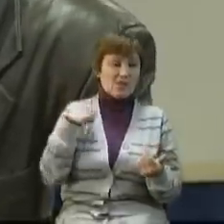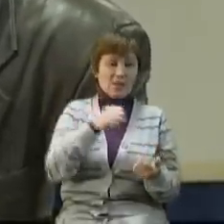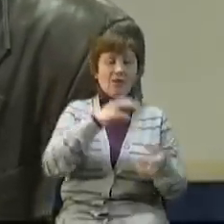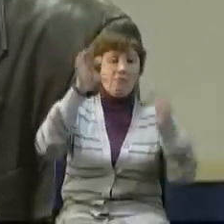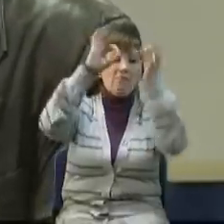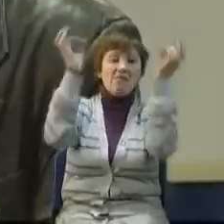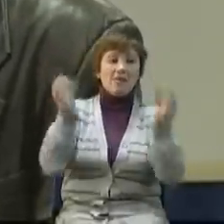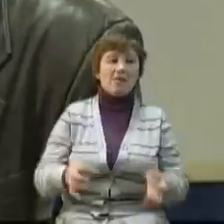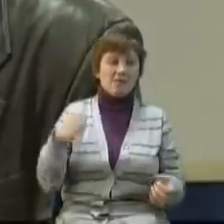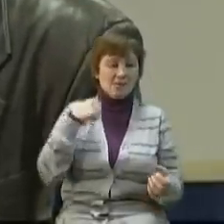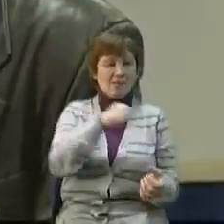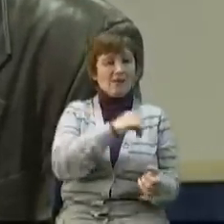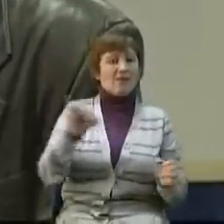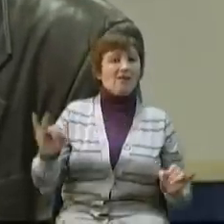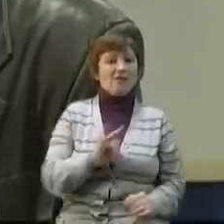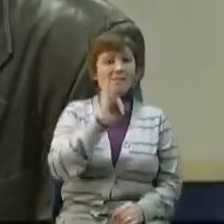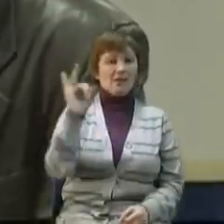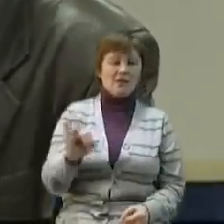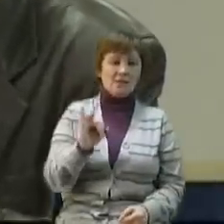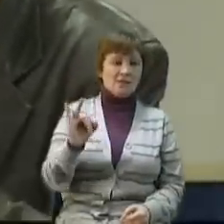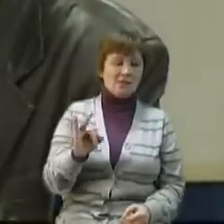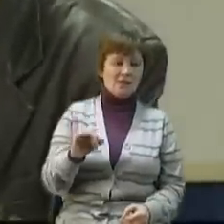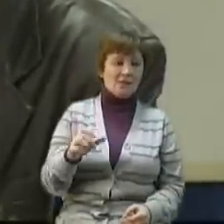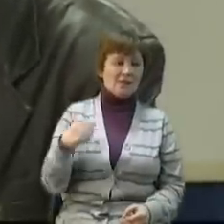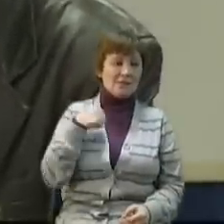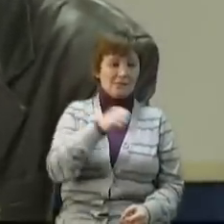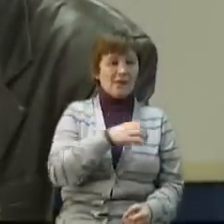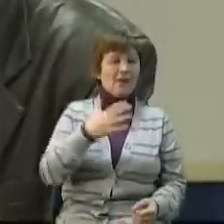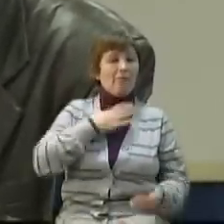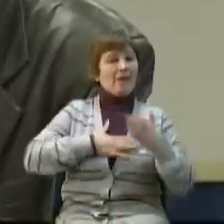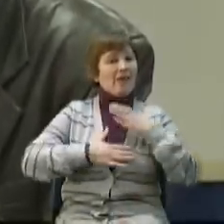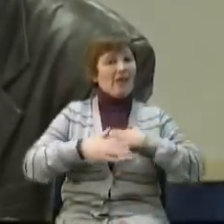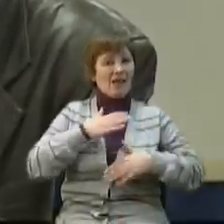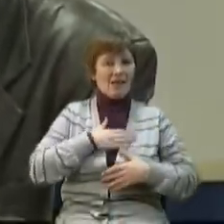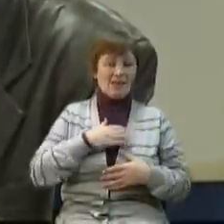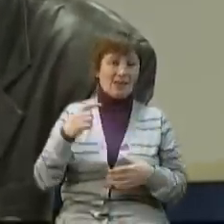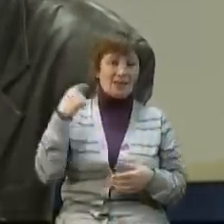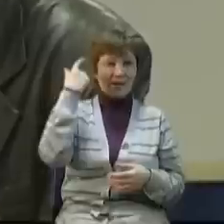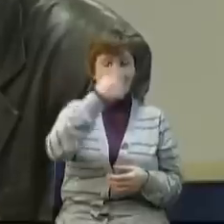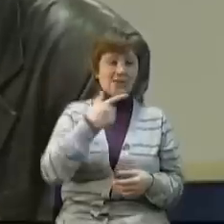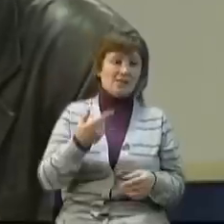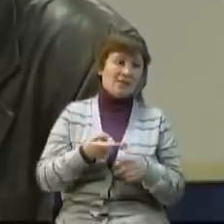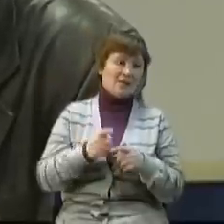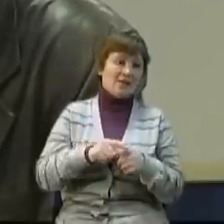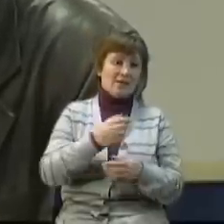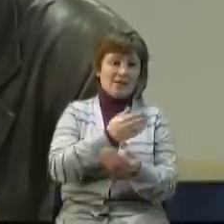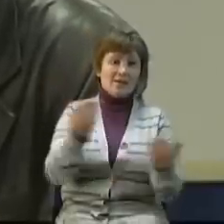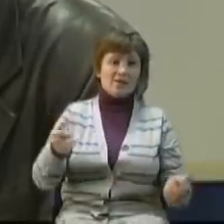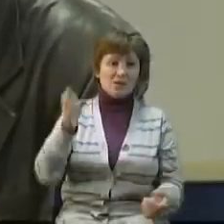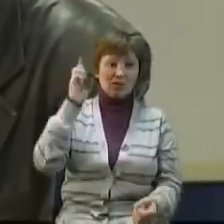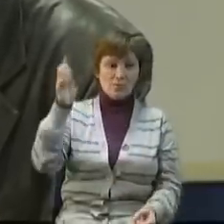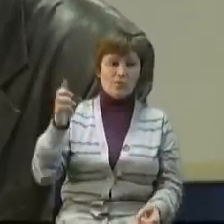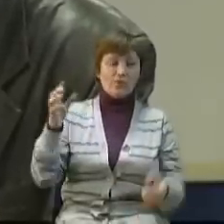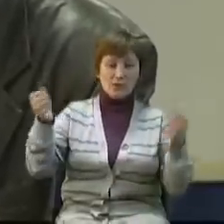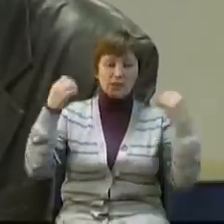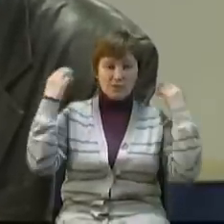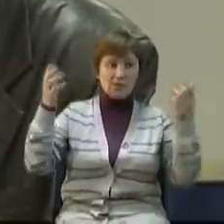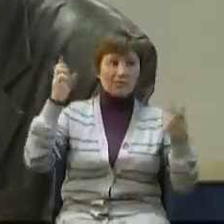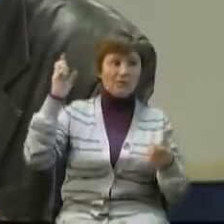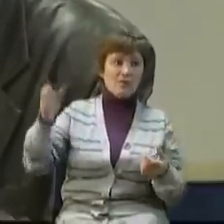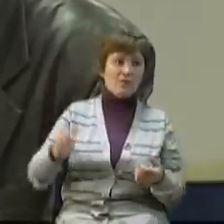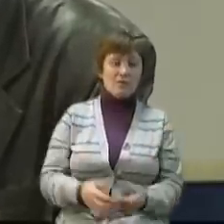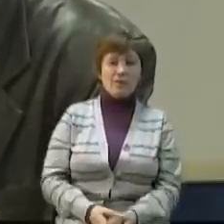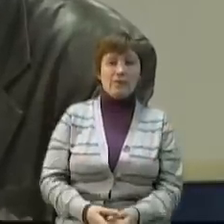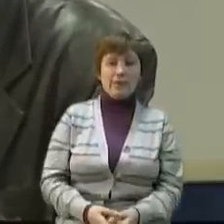самая интересная личность. Самая приятная личность во Вселенной – это наш Бог. Слава Богу. Вот мы